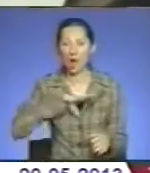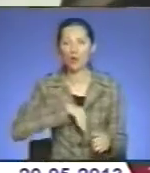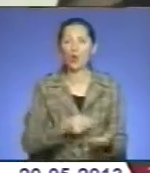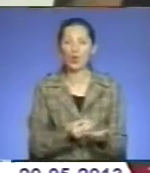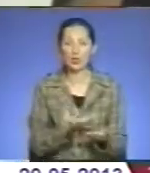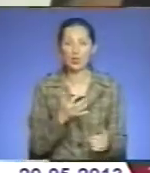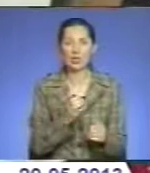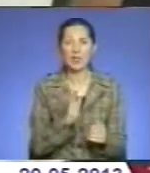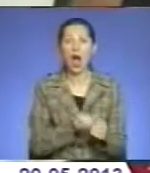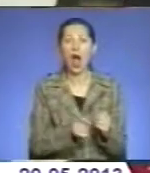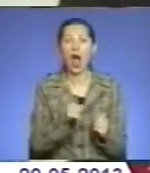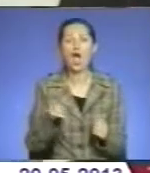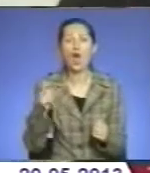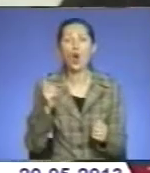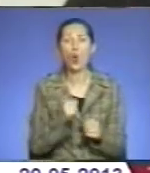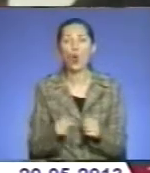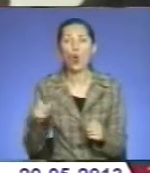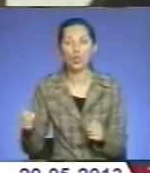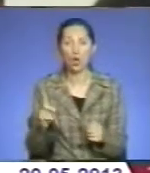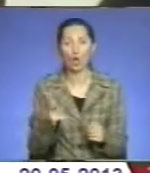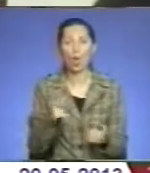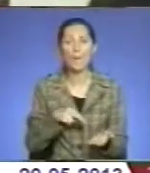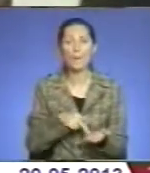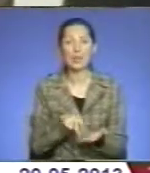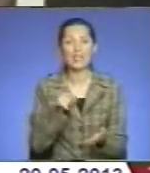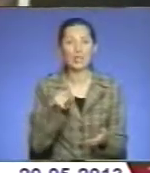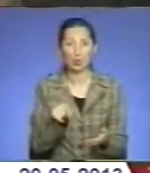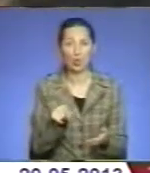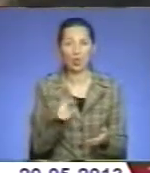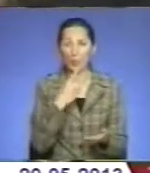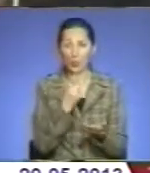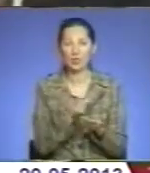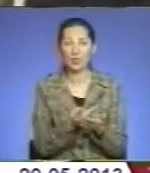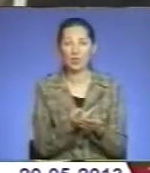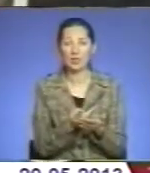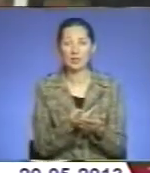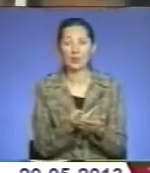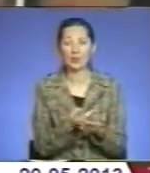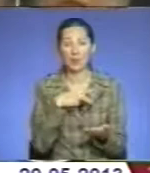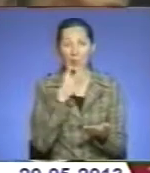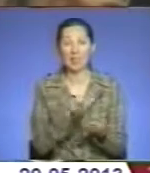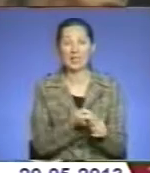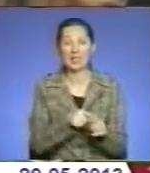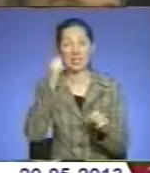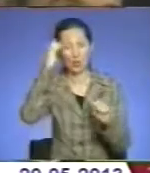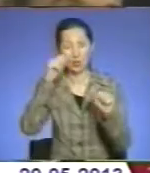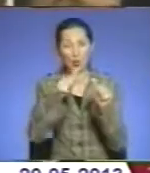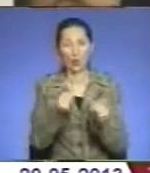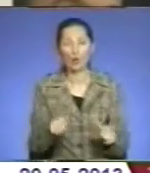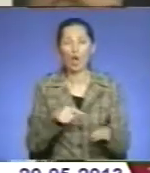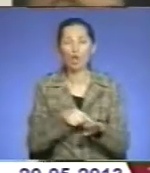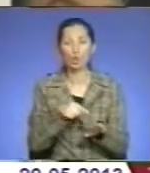кожен, хто прийде сюди подивитись, поглянути на ці скульптури і